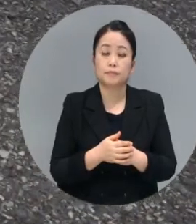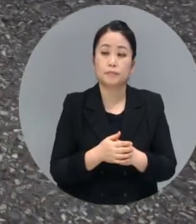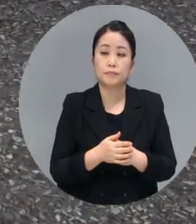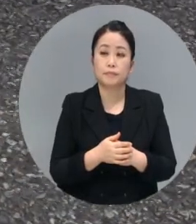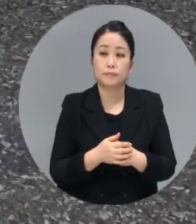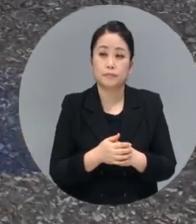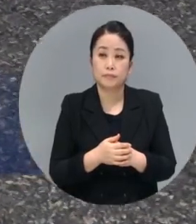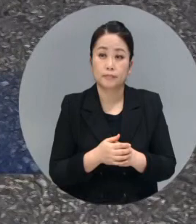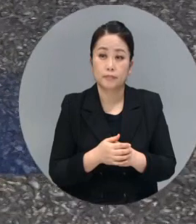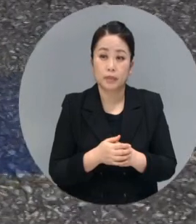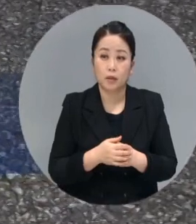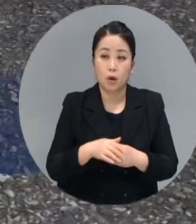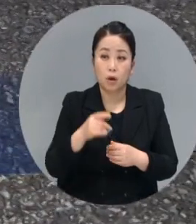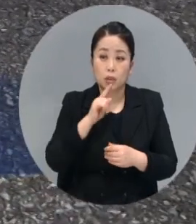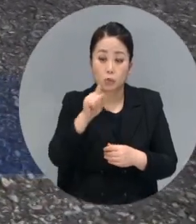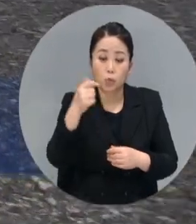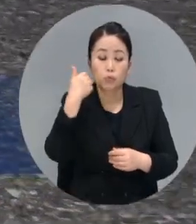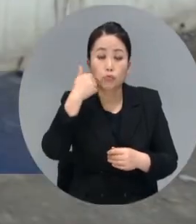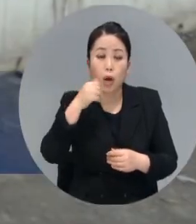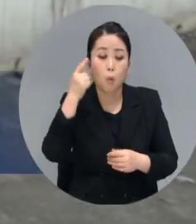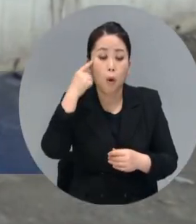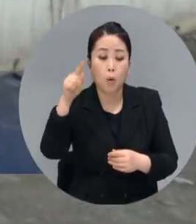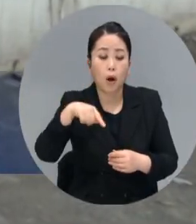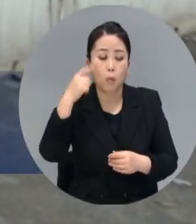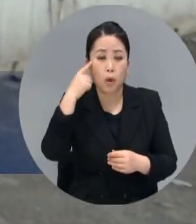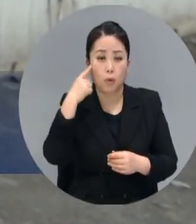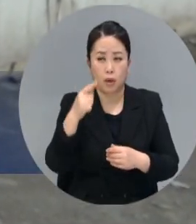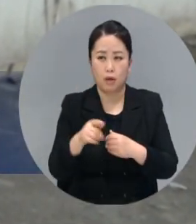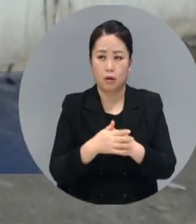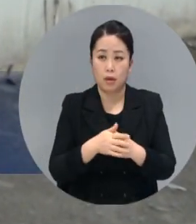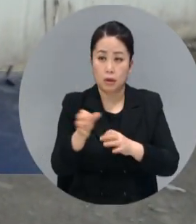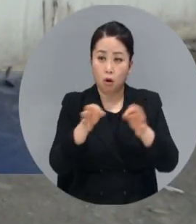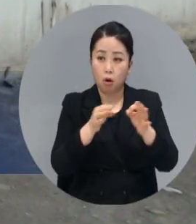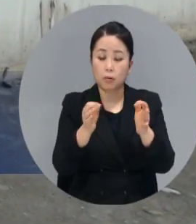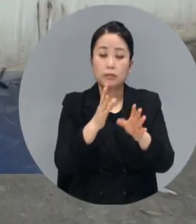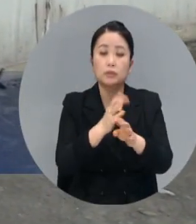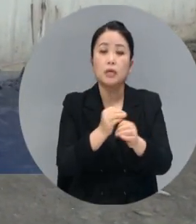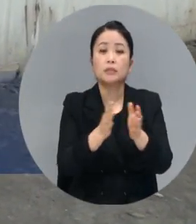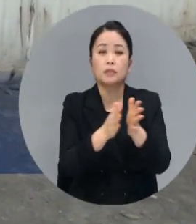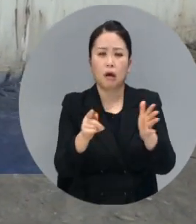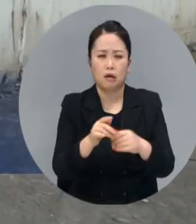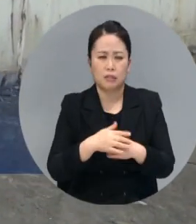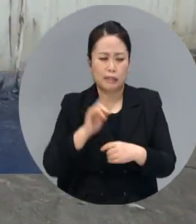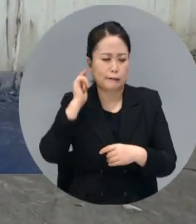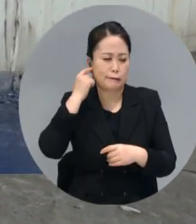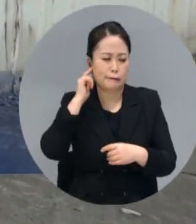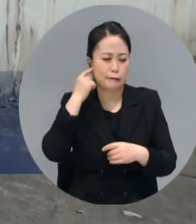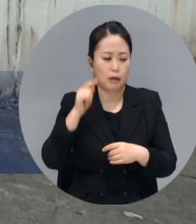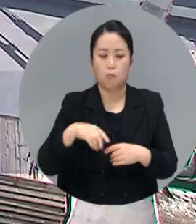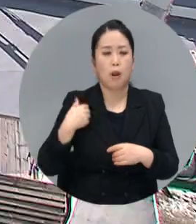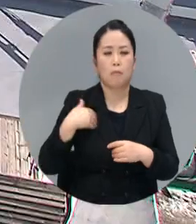먼저 신고하세요. 왜 왔어요? 얘기해보세요. 영업은 언제부터 하세요?